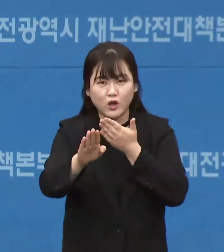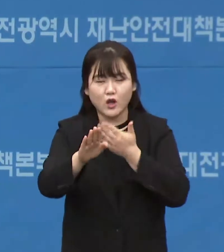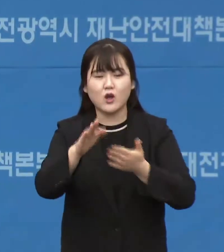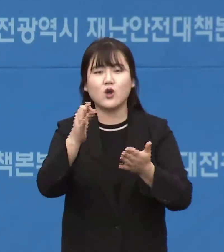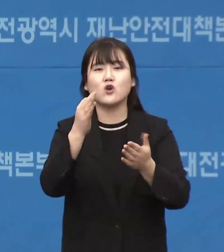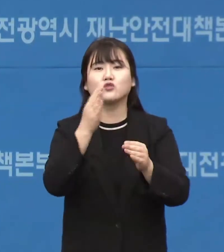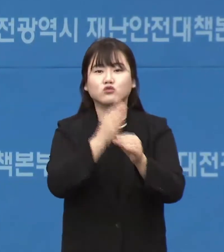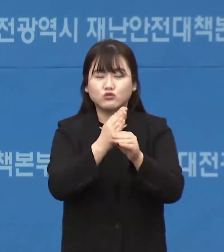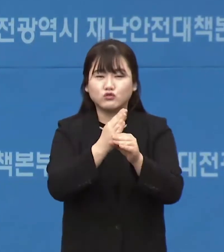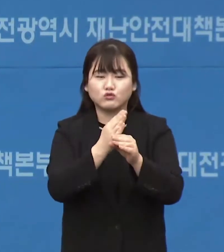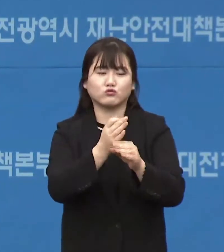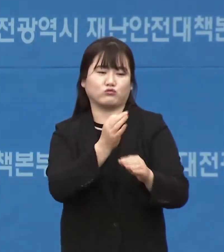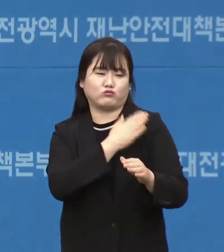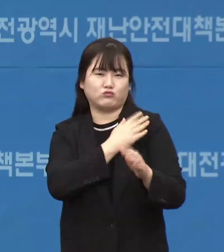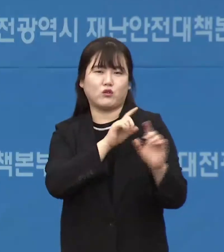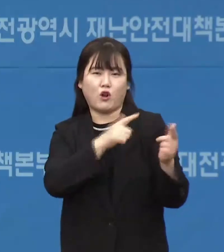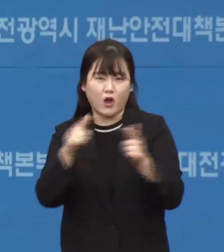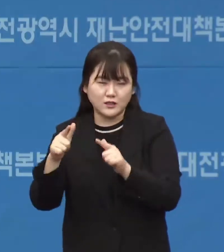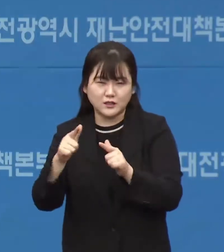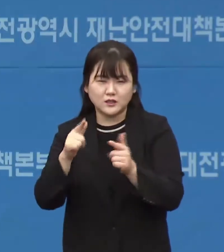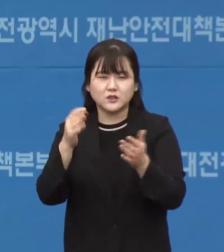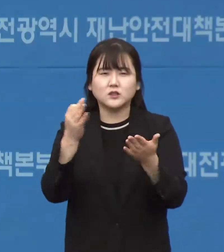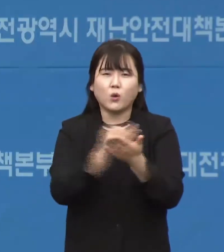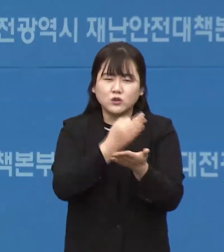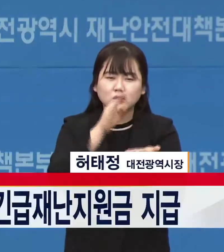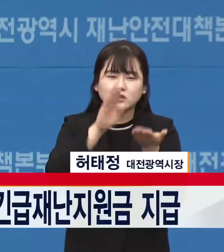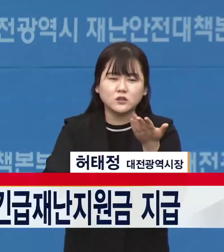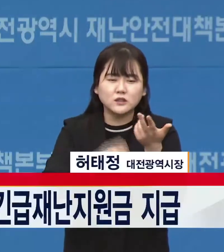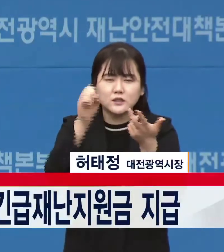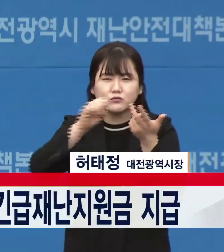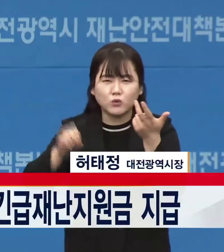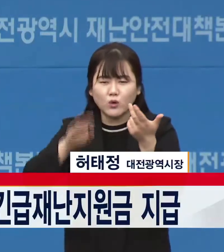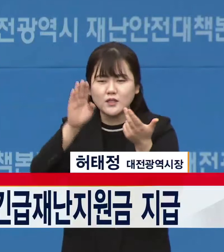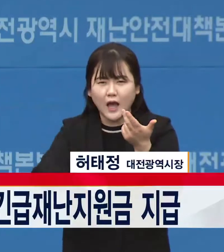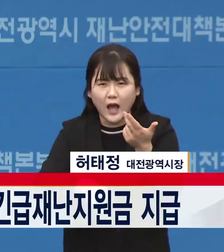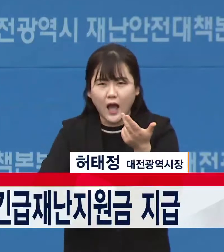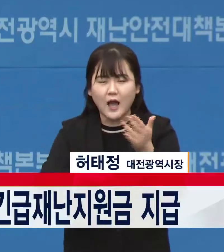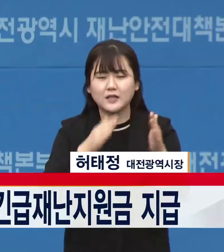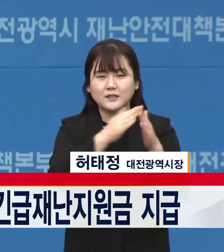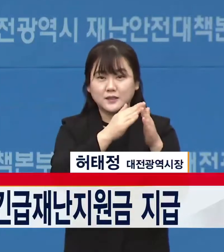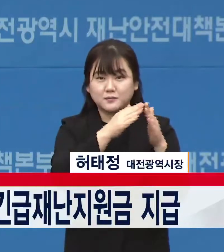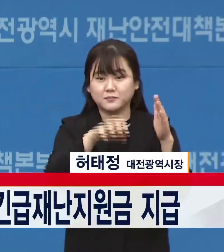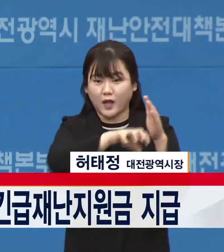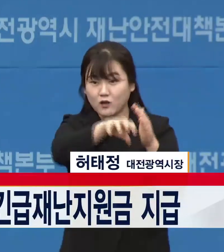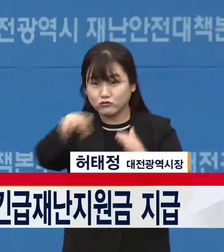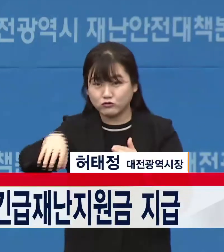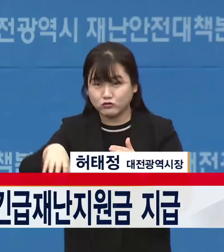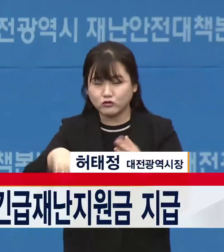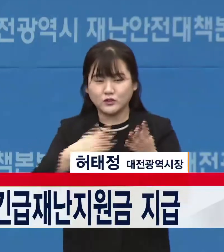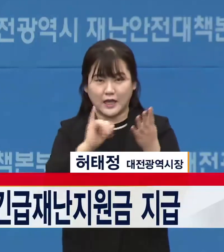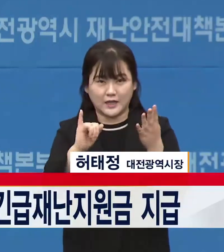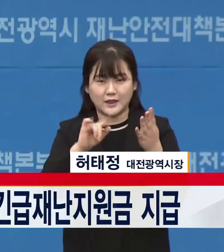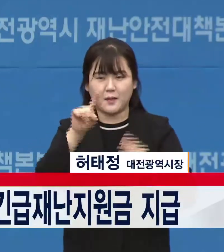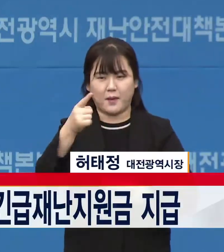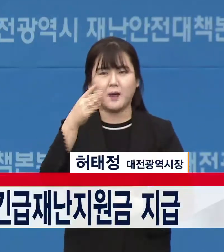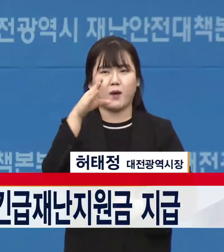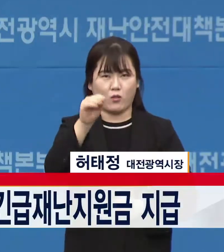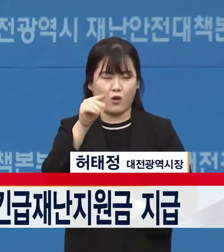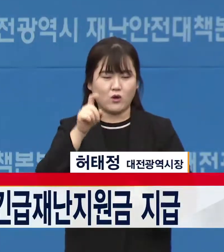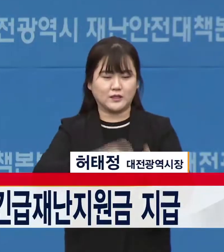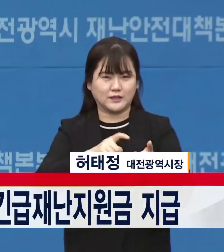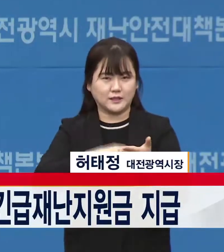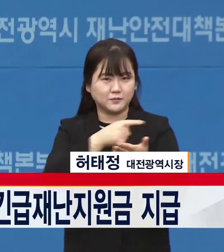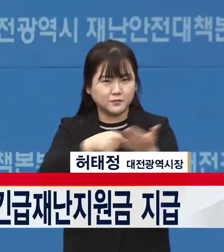중산층을 포함한 소득 하위 70% 가 부에 대해 4인 가구 기준 100만원 메